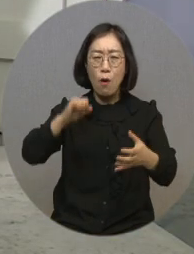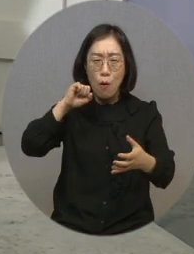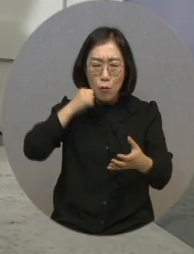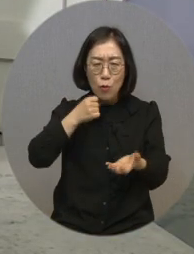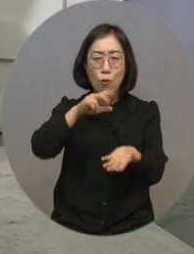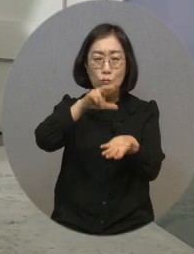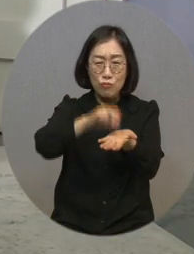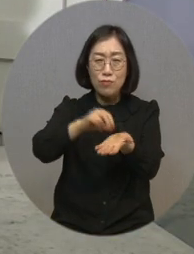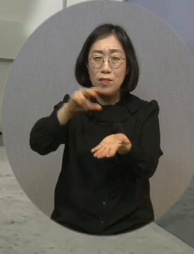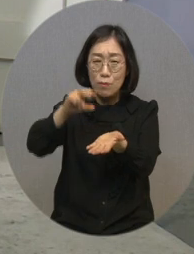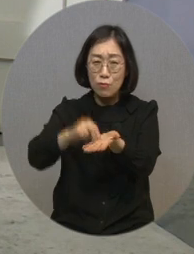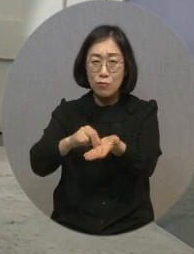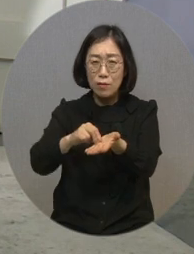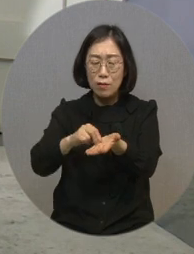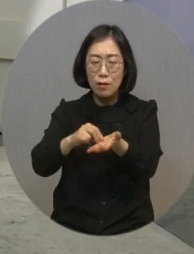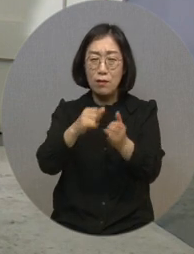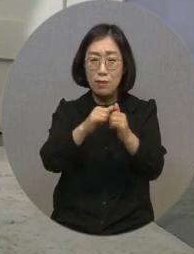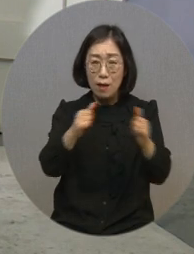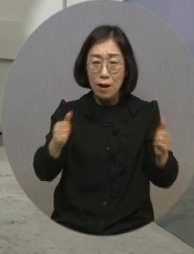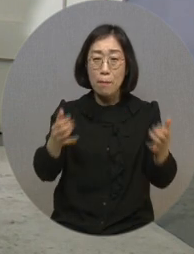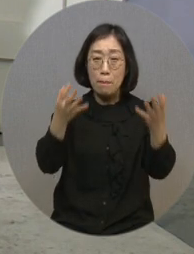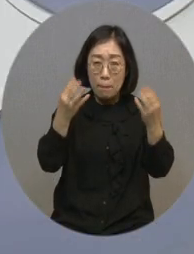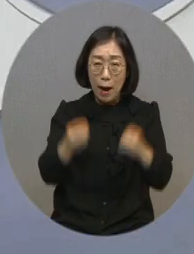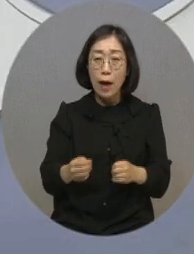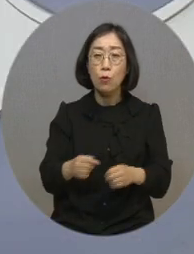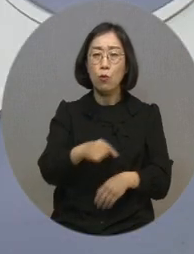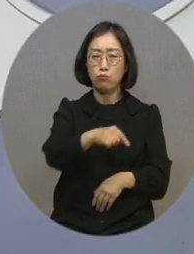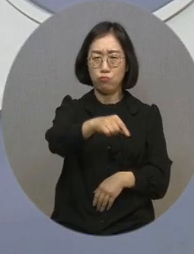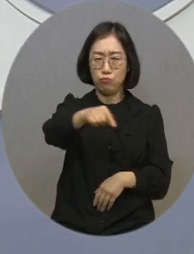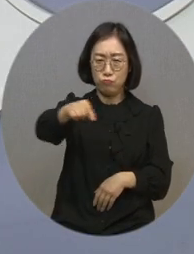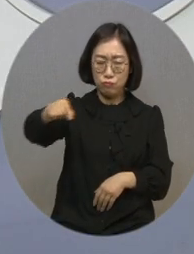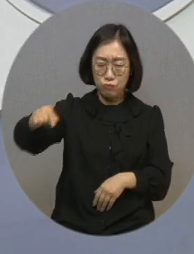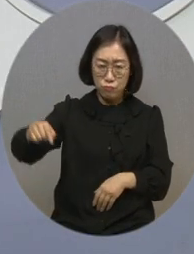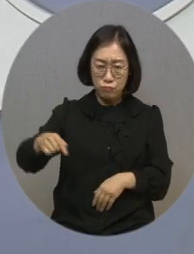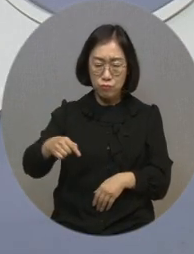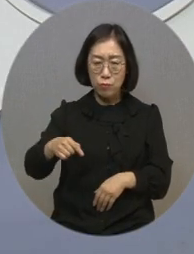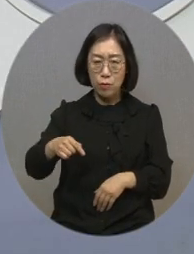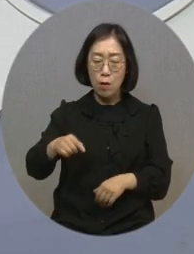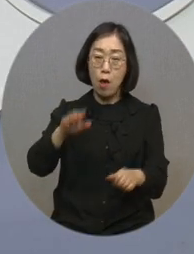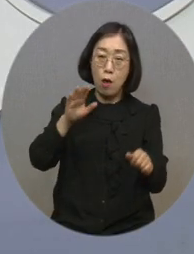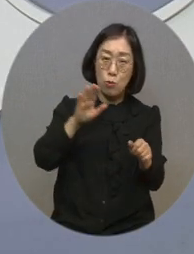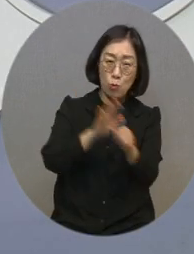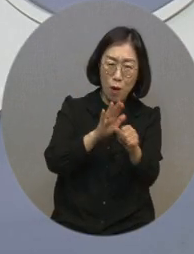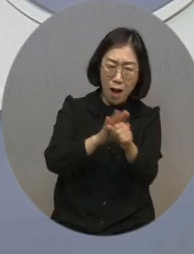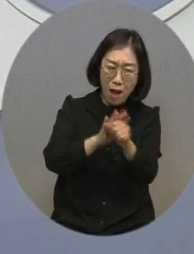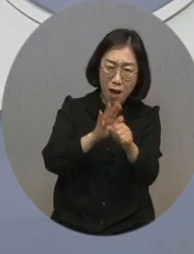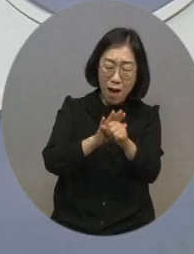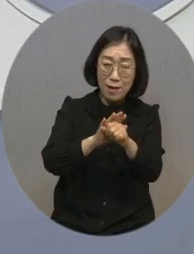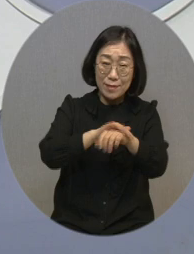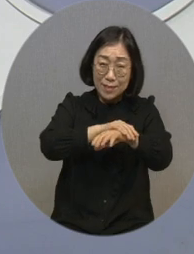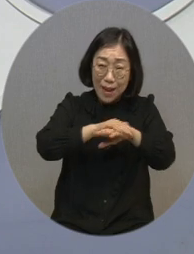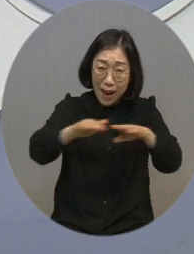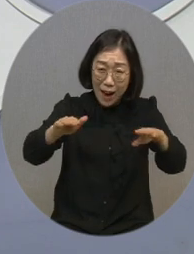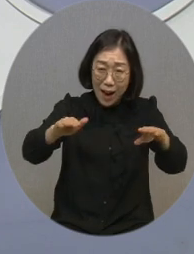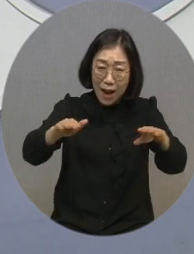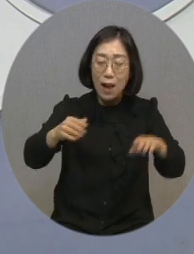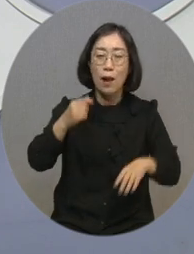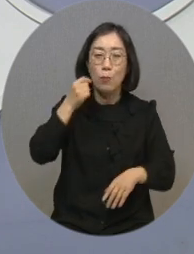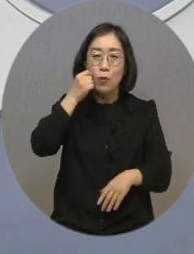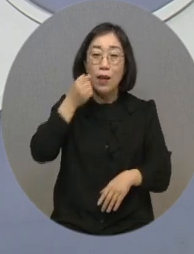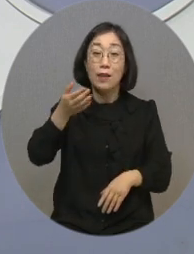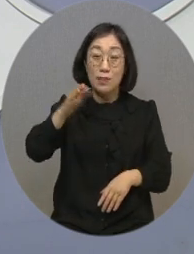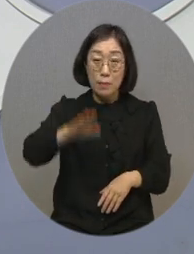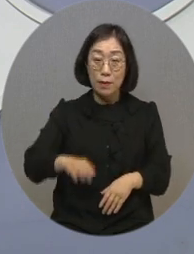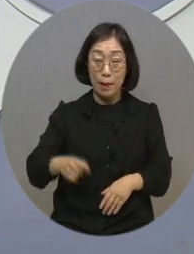있는 사람이 많다. 아, 근데 이제 이 사람들을 막 잘 살게 하지는 못할지언정 제가 판사가